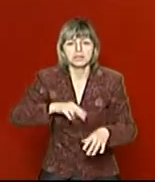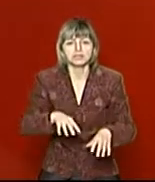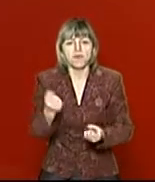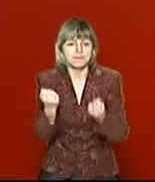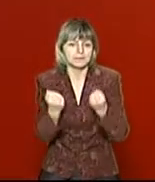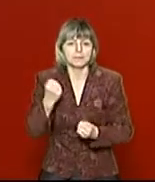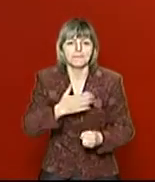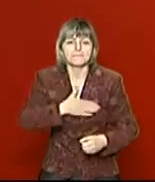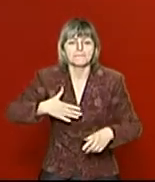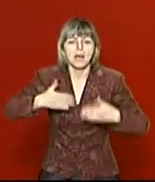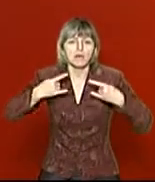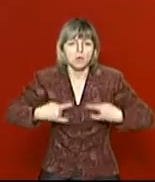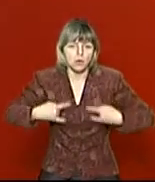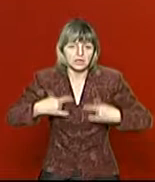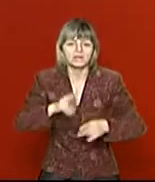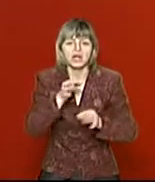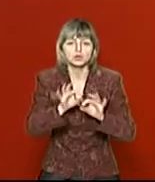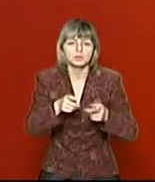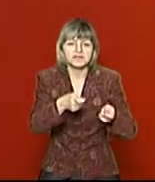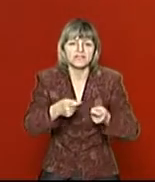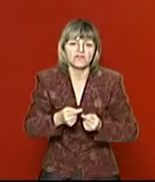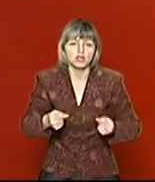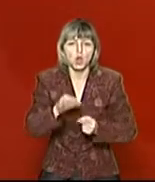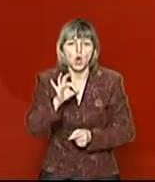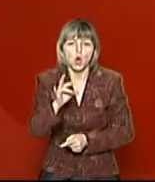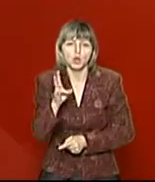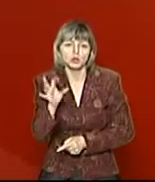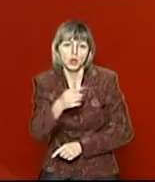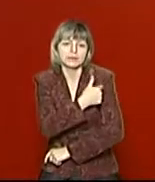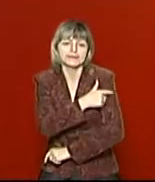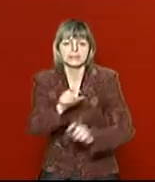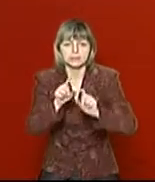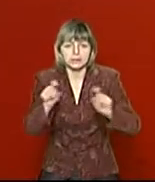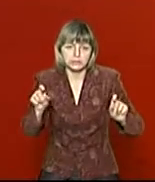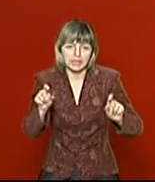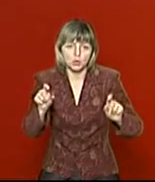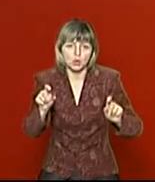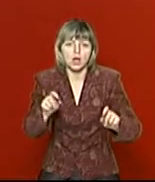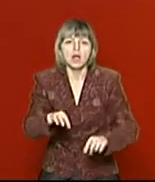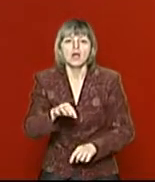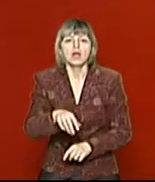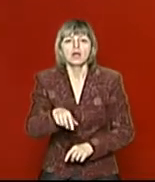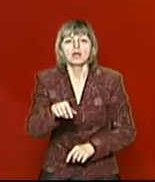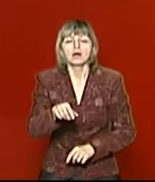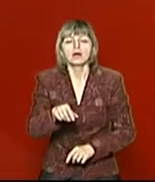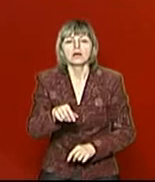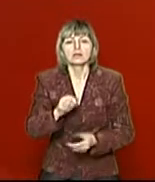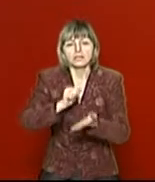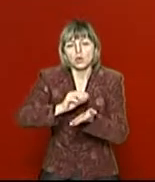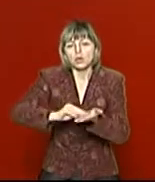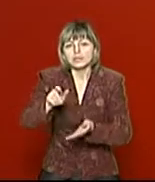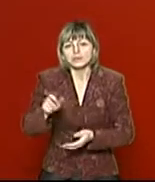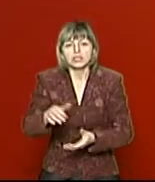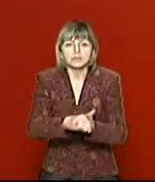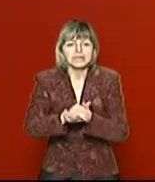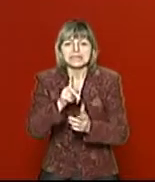мамограф. Як розповів завідувач відділення обласного онкодиспансеру Анатолій Самусь, кореспондентам Суспільного, за 9